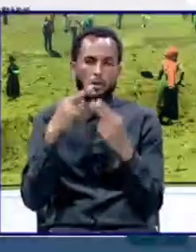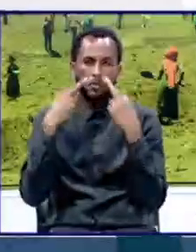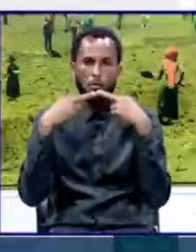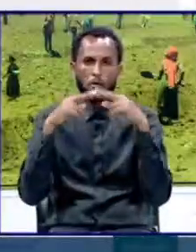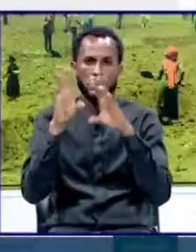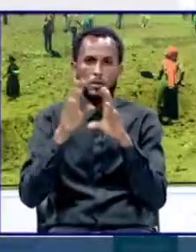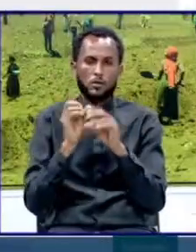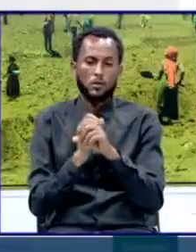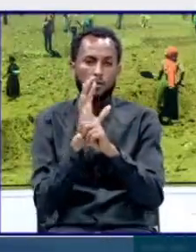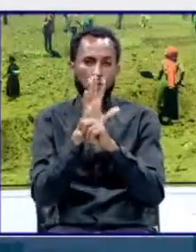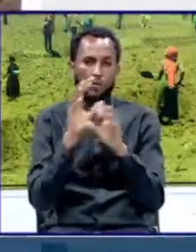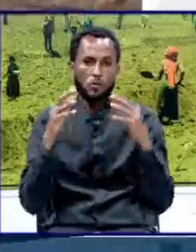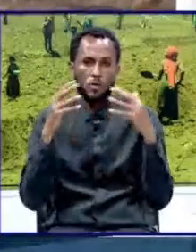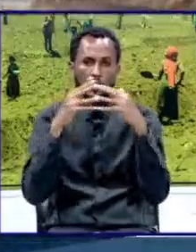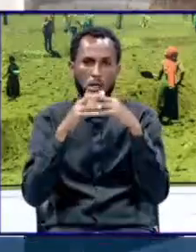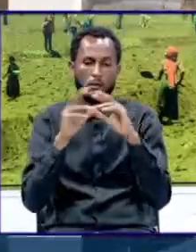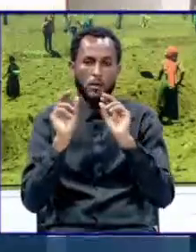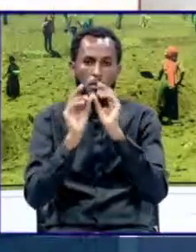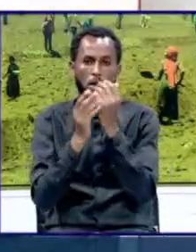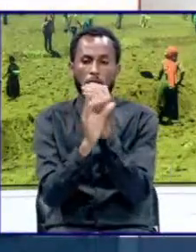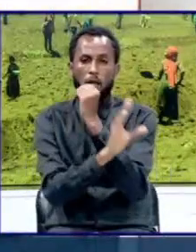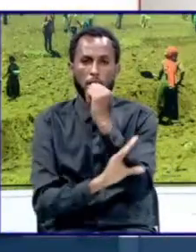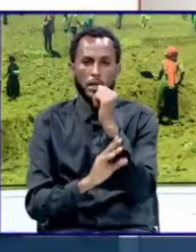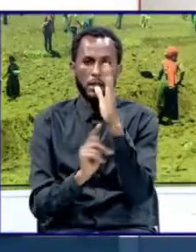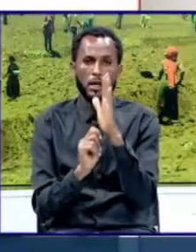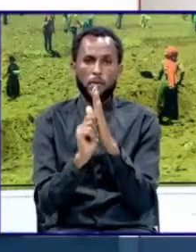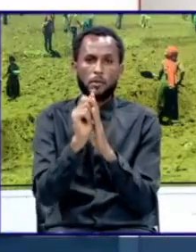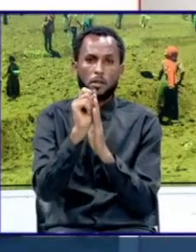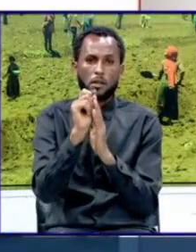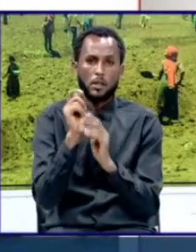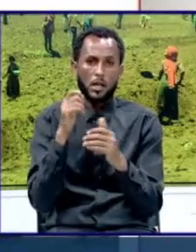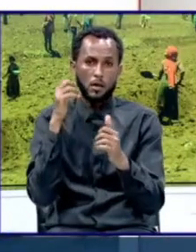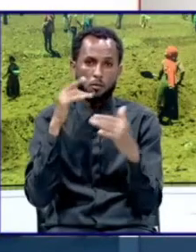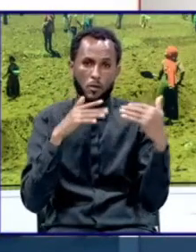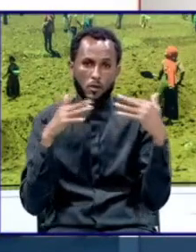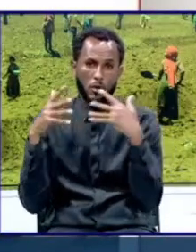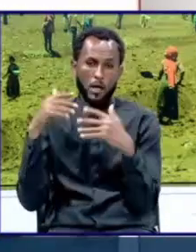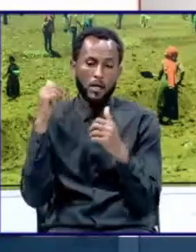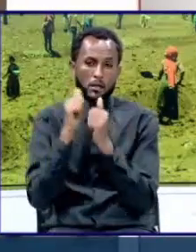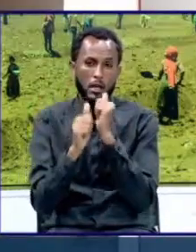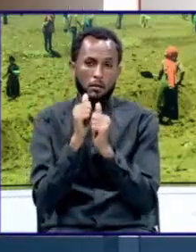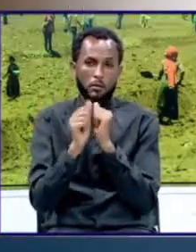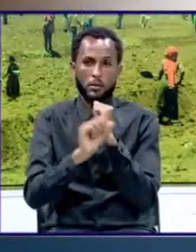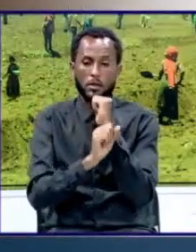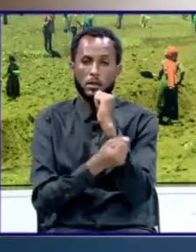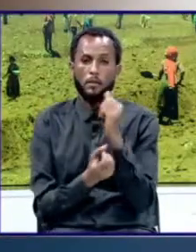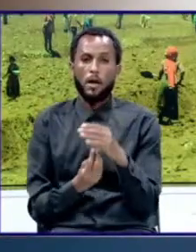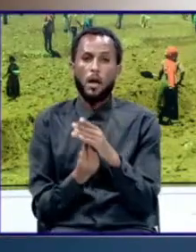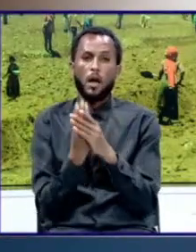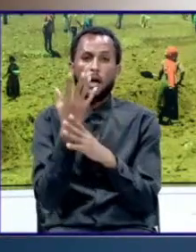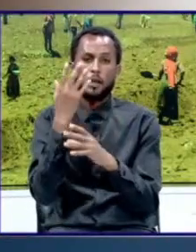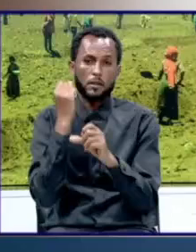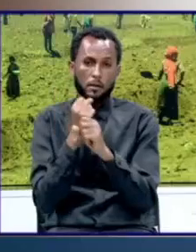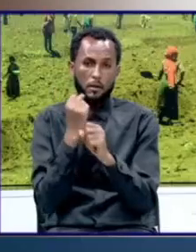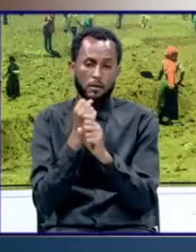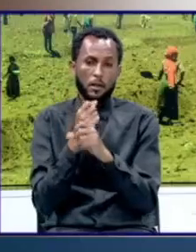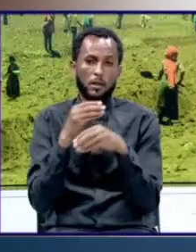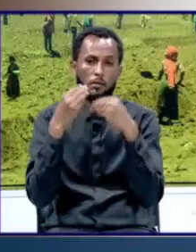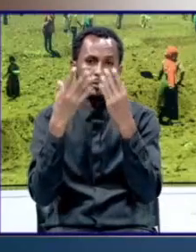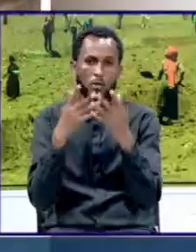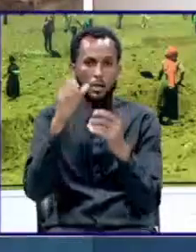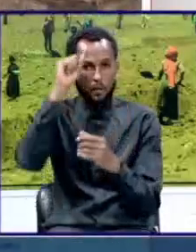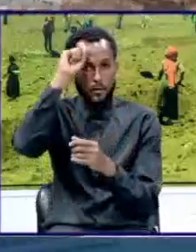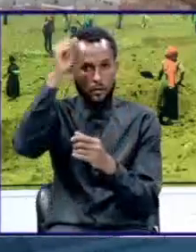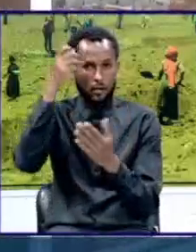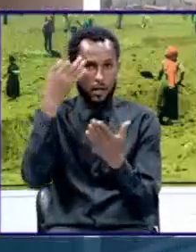እቲ ልኡኽ ውድብ ሕቡራት ሃገራት ኣብ ትግራይ ብሰንኪ ኩናት ዝዓነወ መሰረተ ልምዓት ክህነፅን ተግባራዊ ስራሕ ከም ዝተዋሃበ